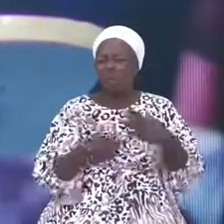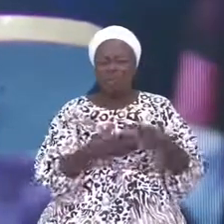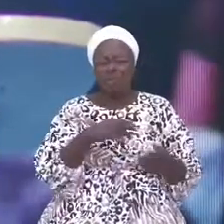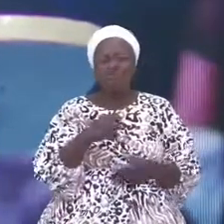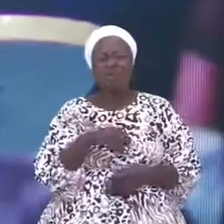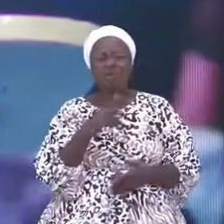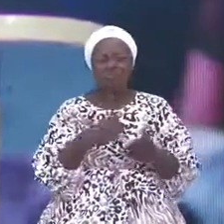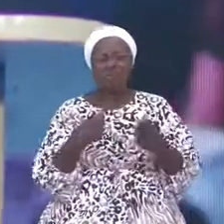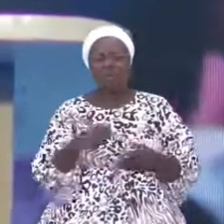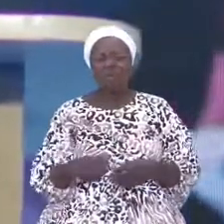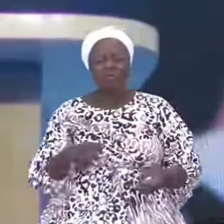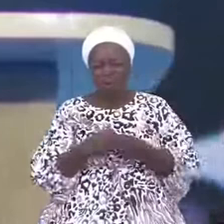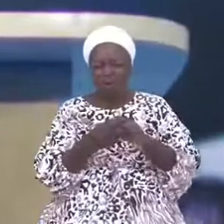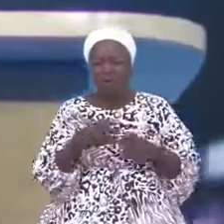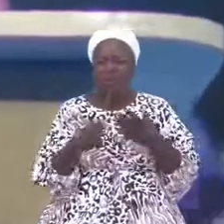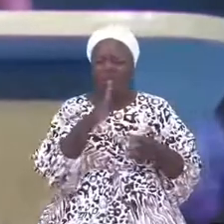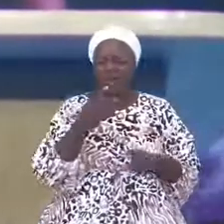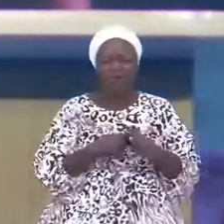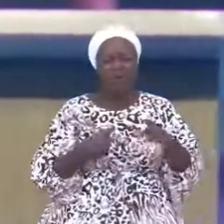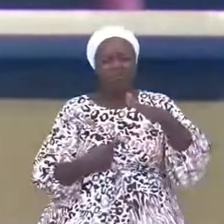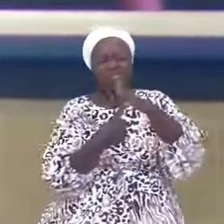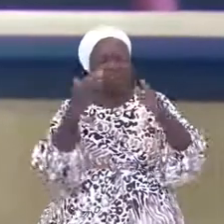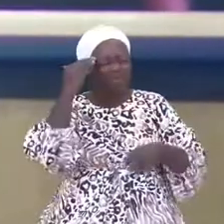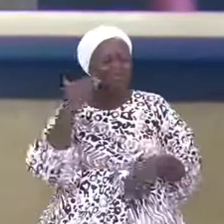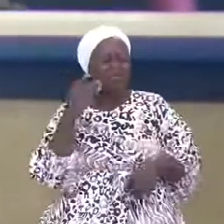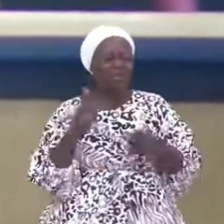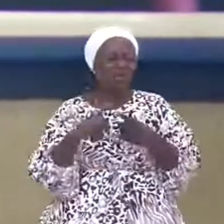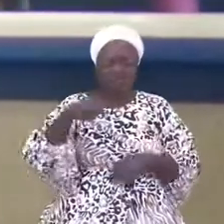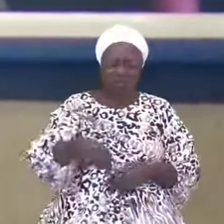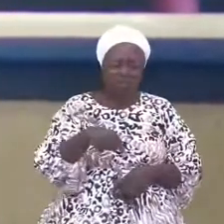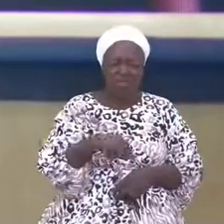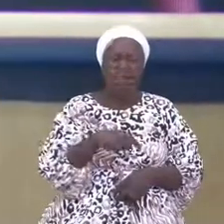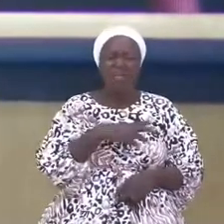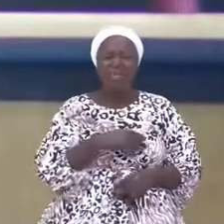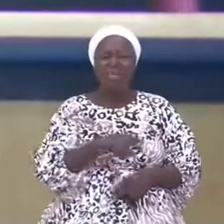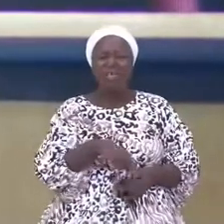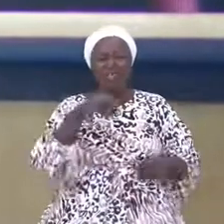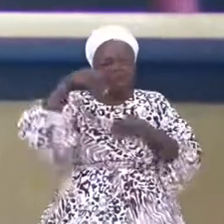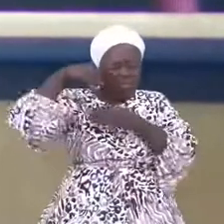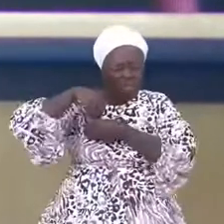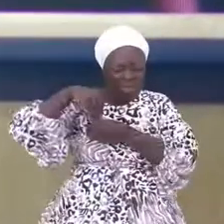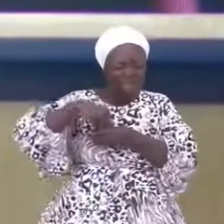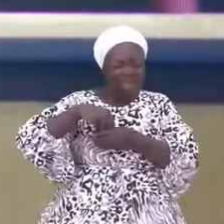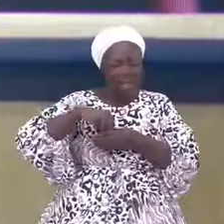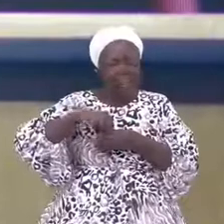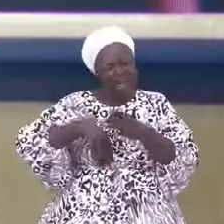monde, quel que soit le défi, de la tête jusqu'à la plante des